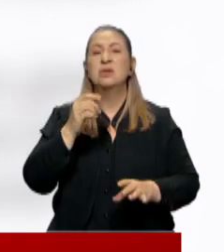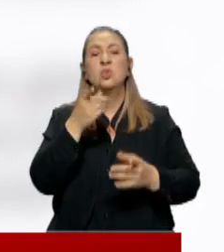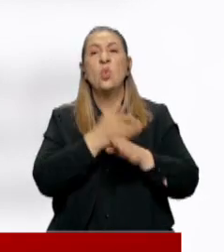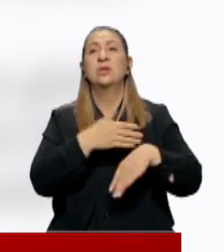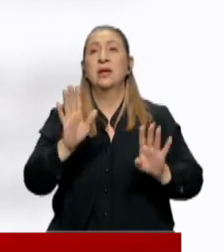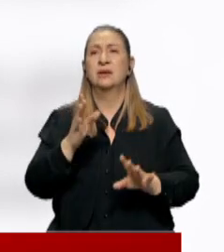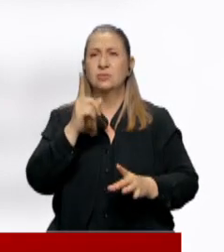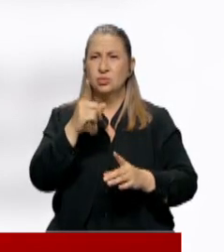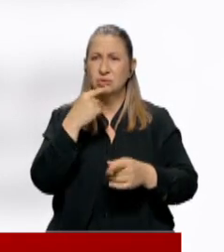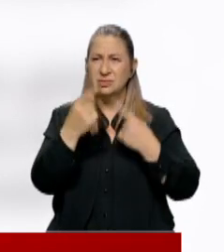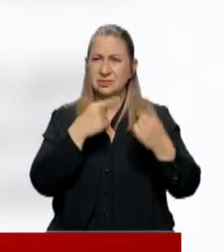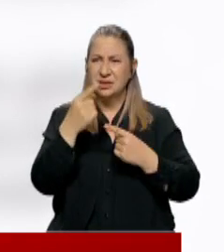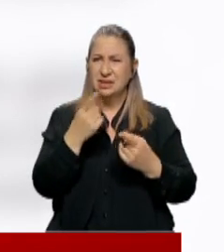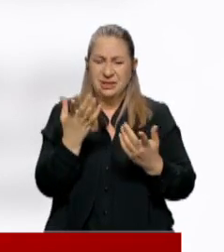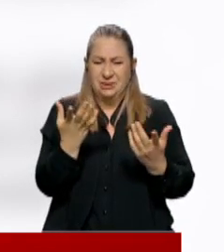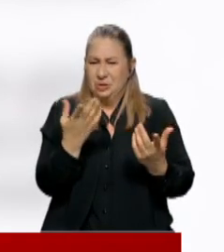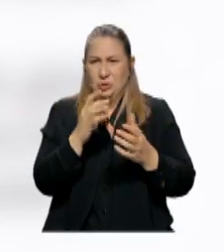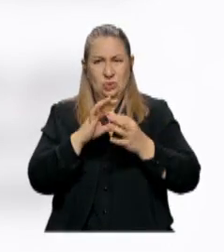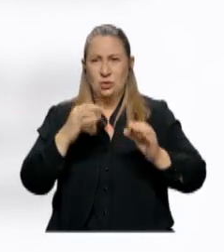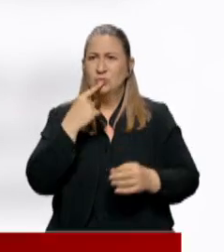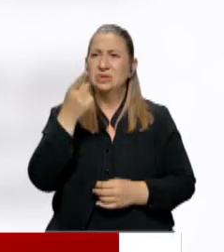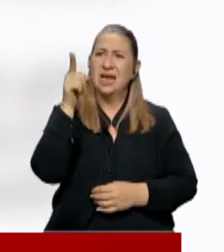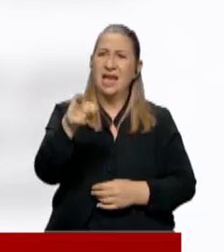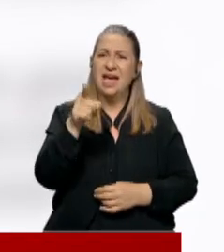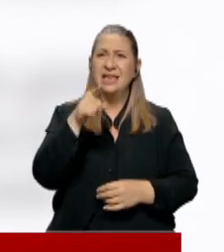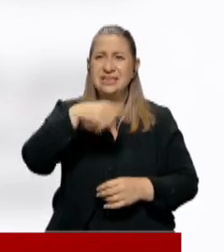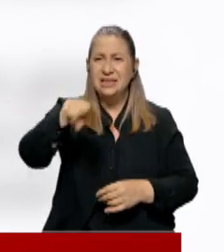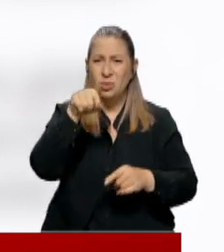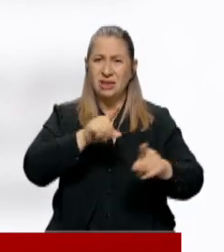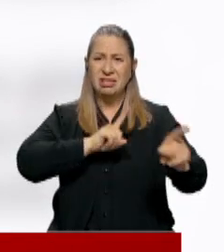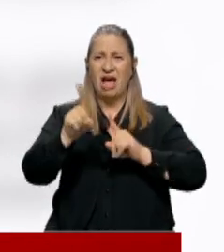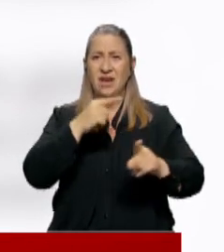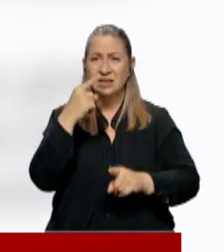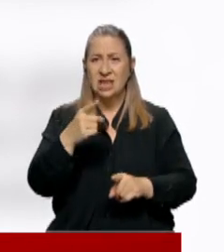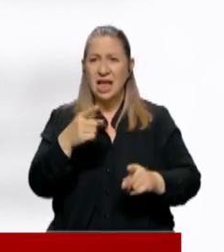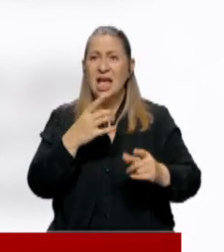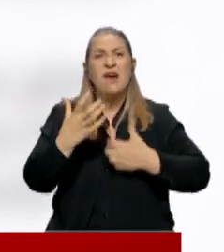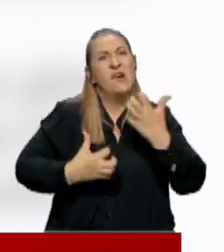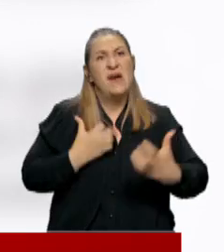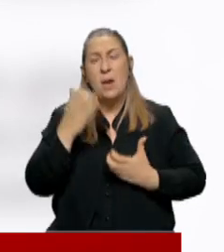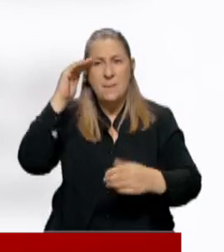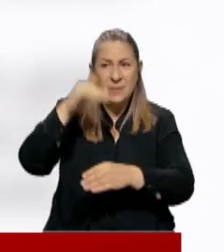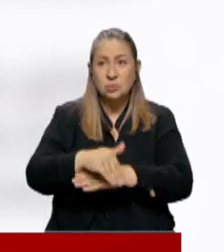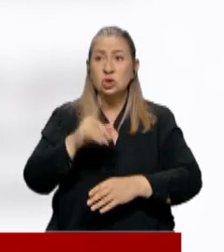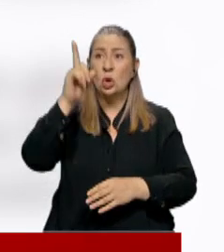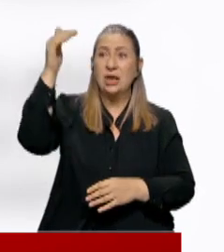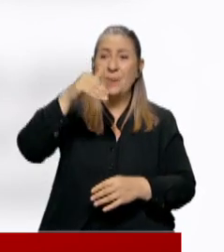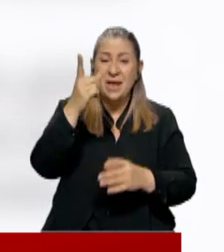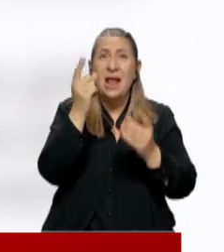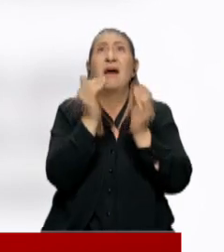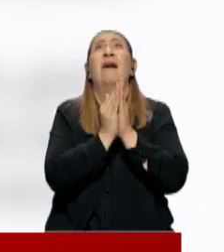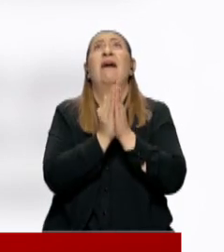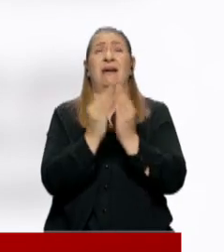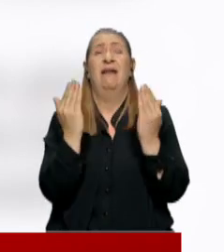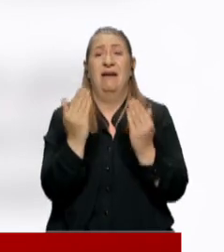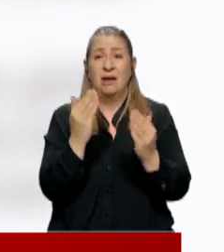namertliktir. Kifayetsiz muhteris ve müfteri Metin Er, sözüm sana. Sizlerin bugün dava dediği şey ihtiraslara batmış, gökten inecek bir damla rahmete